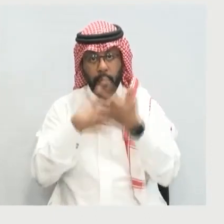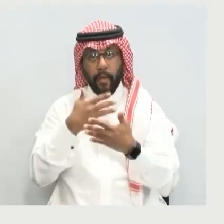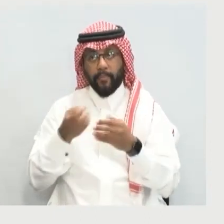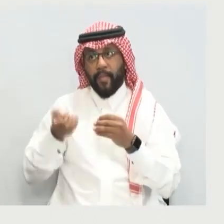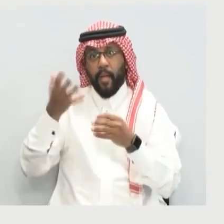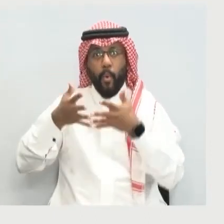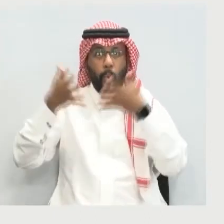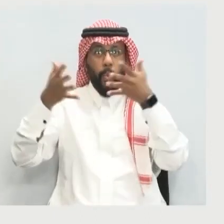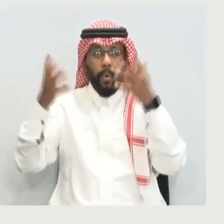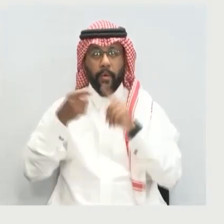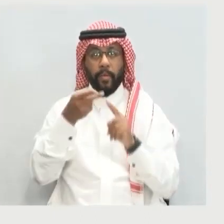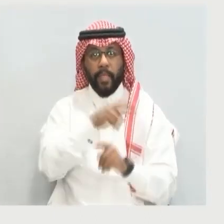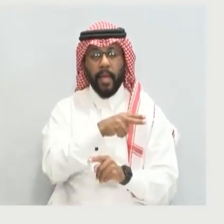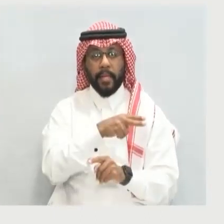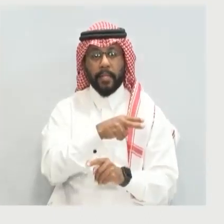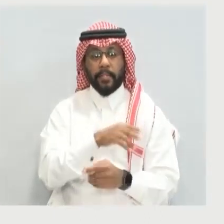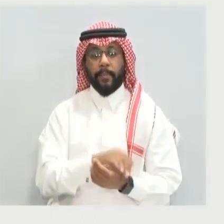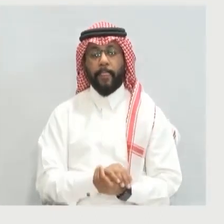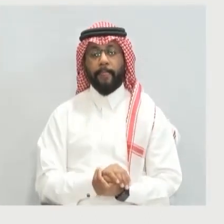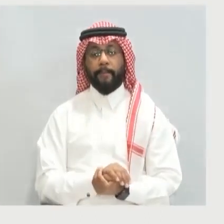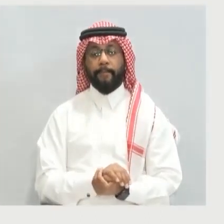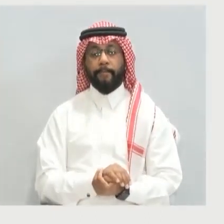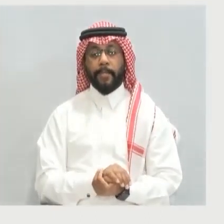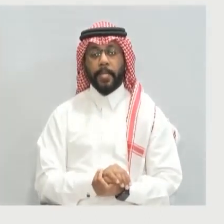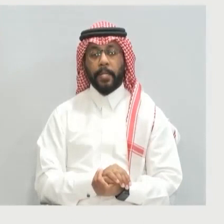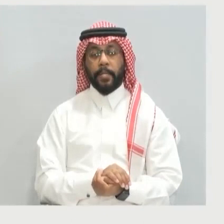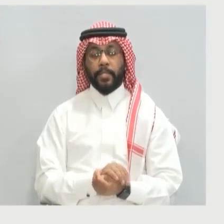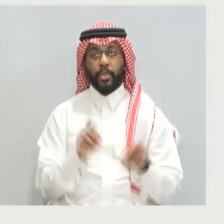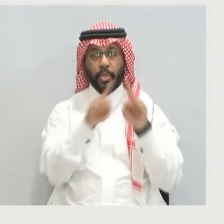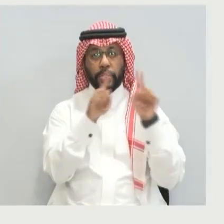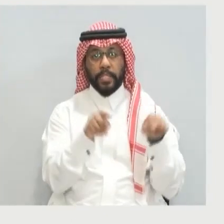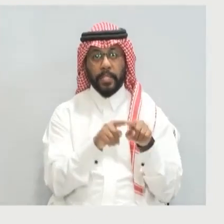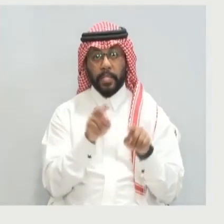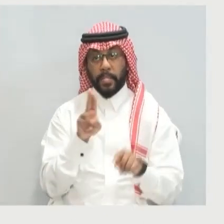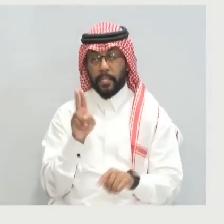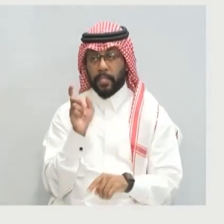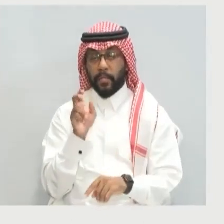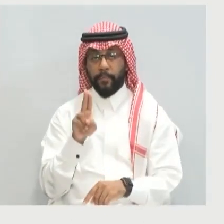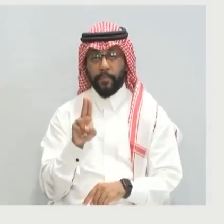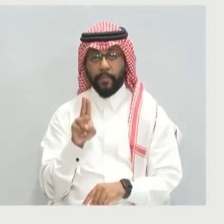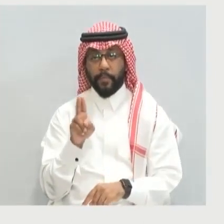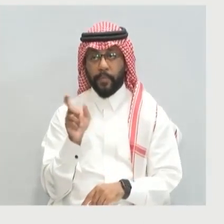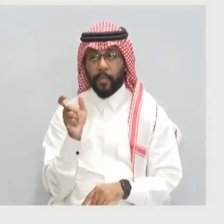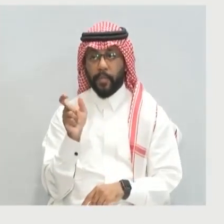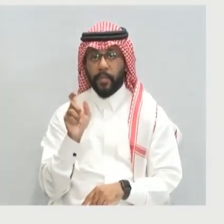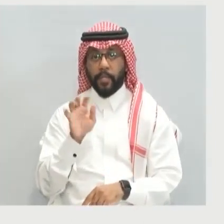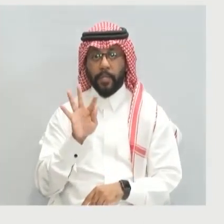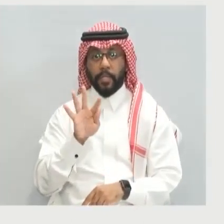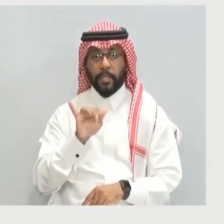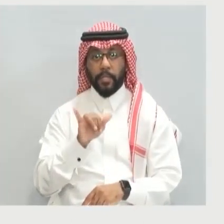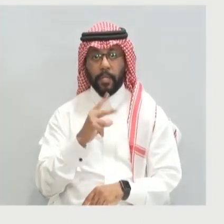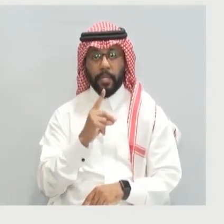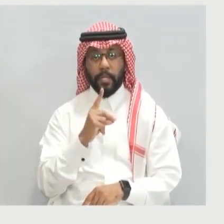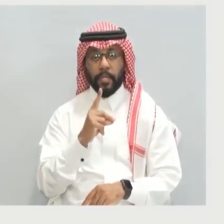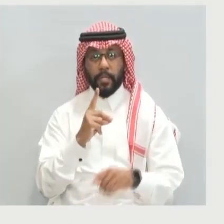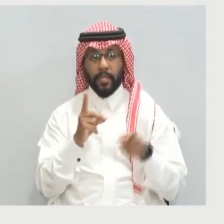عاليه وهنا ايضا لاحظ طاقه التنشيط طبعا طاقه التنشيط لاحظ انها بدايه من الخط المتقطع هنا ايضا من